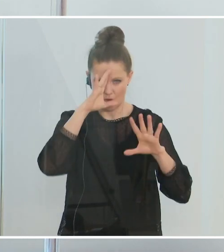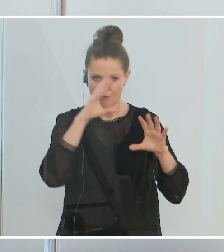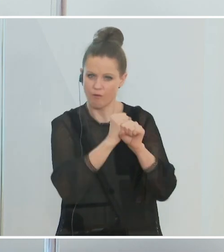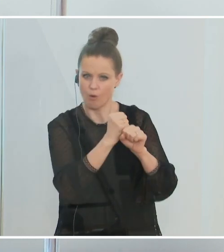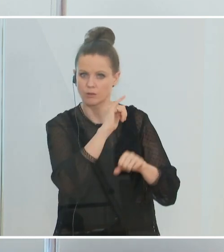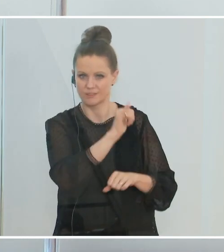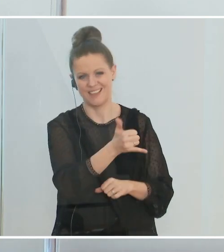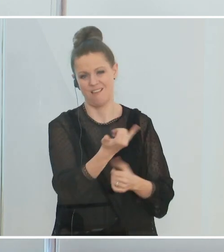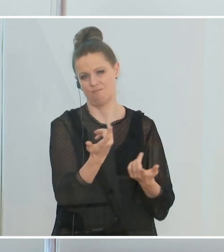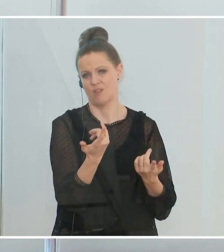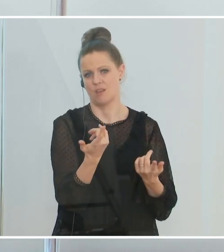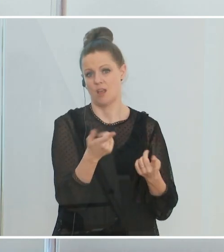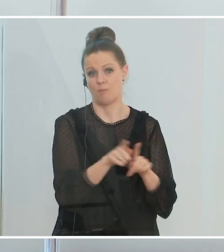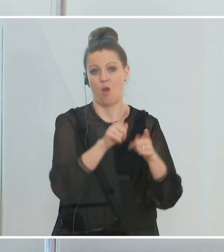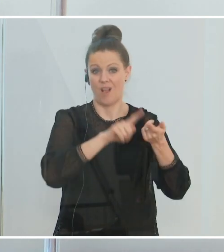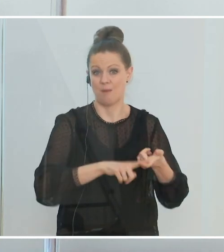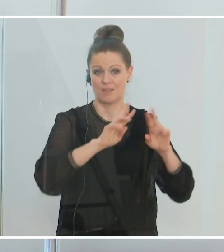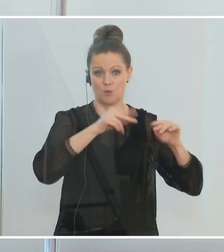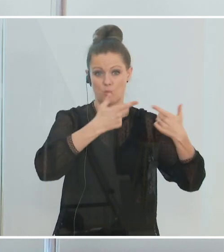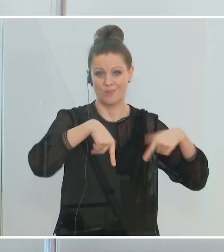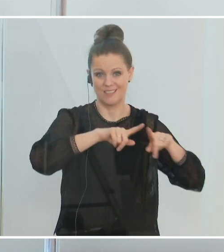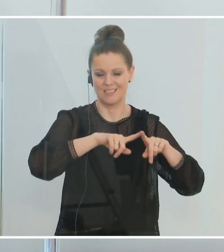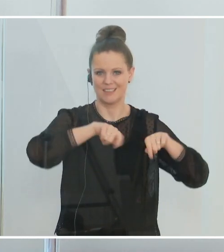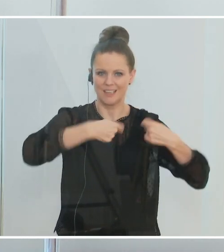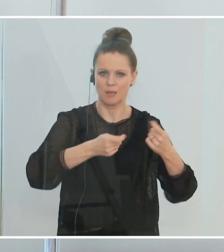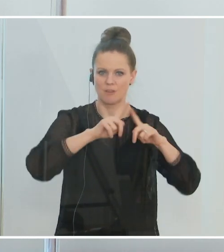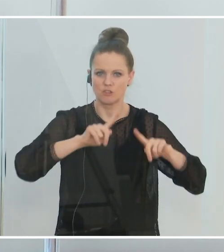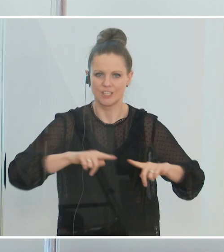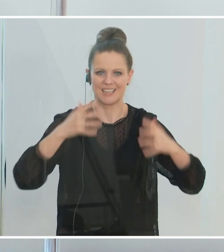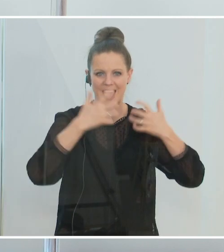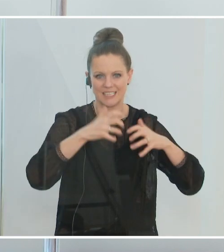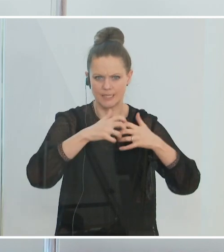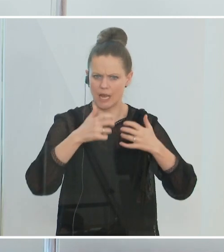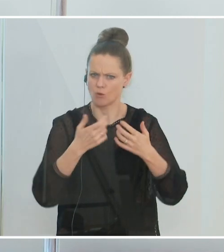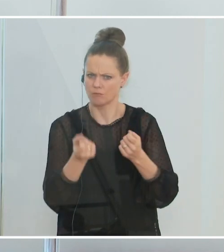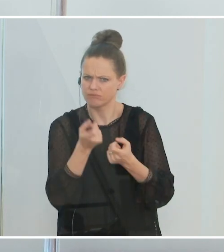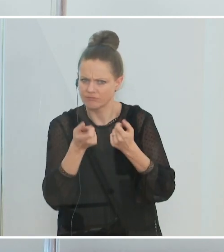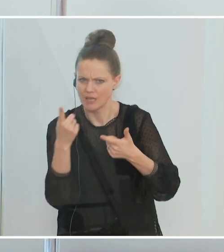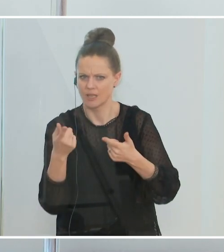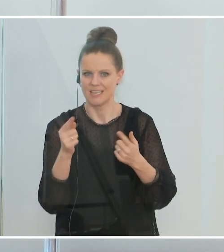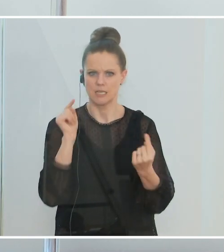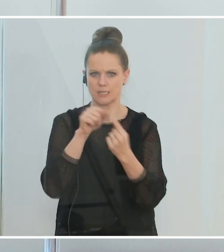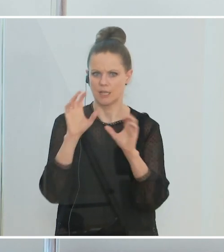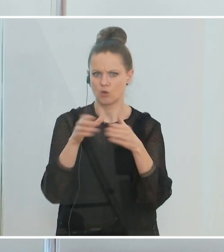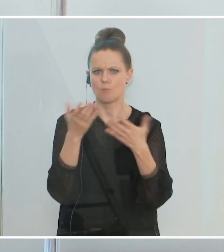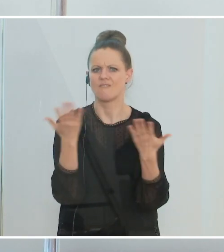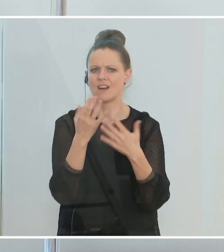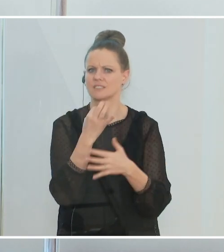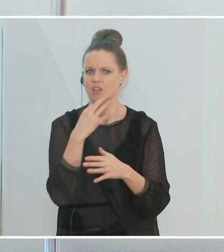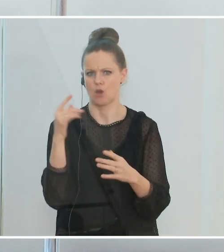aber es auch je nach Bundesland hier unterschiedliche Erzählungen und Indizien gibt, welche Zielgruppen speziell betroffen